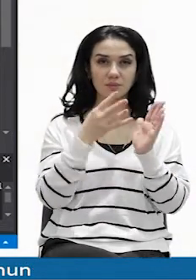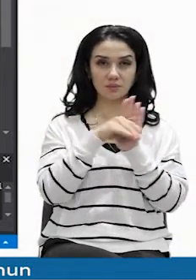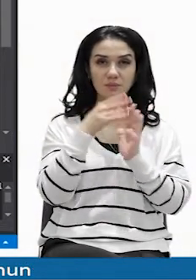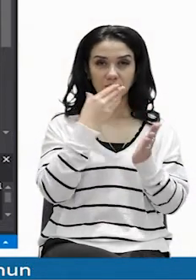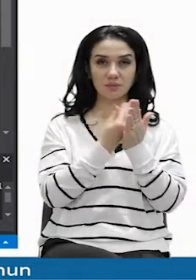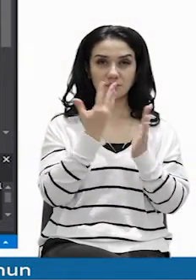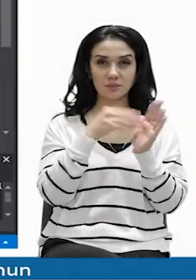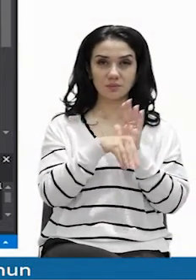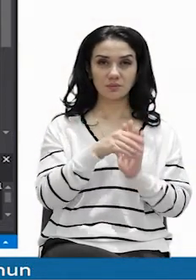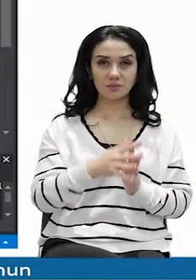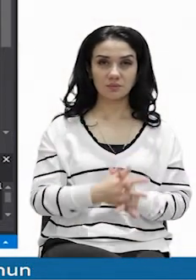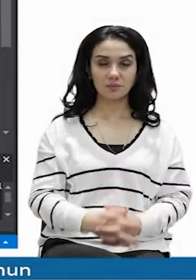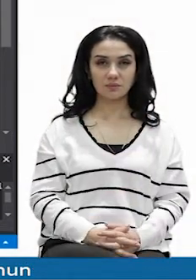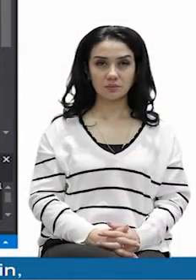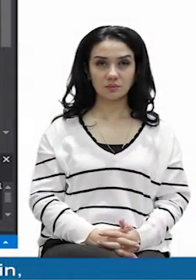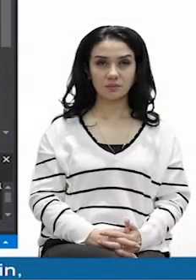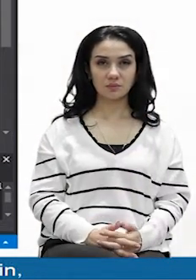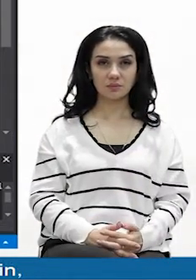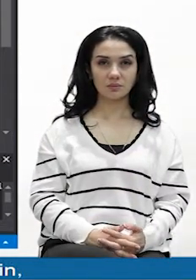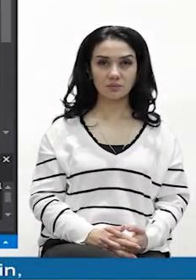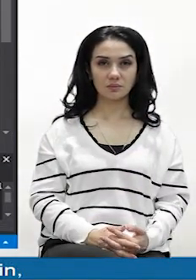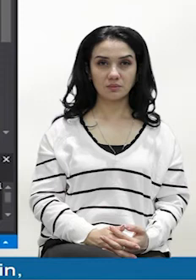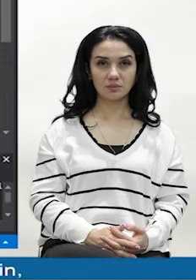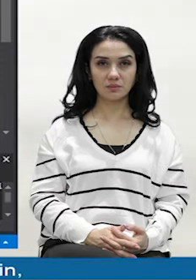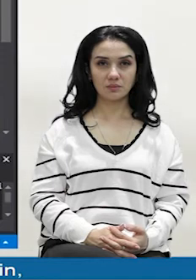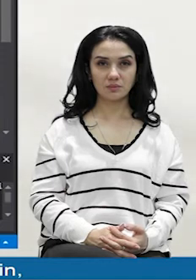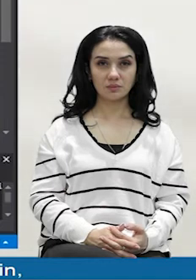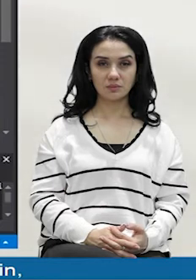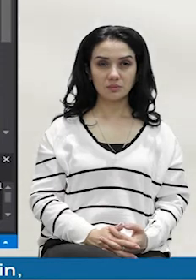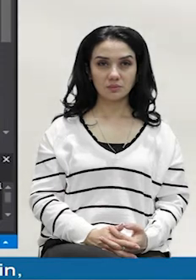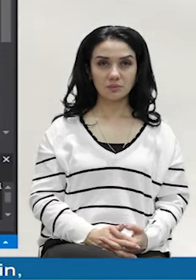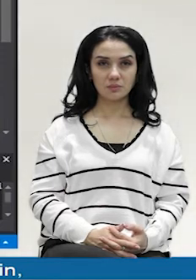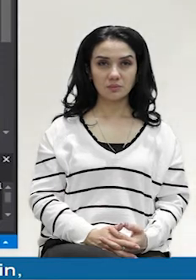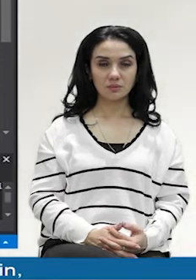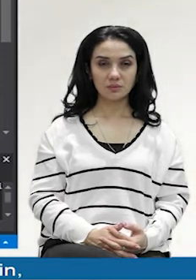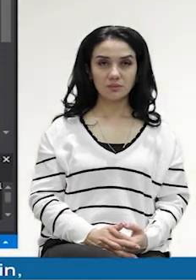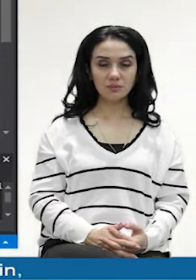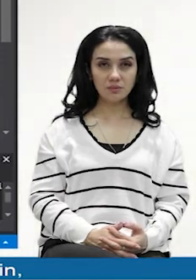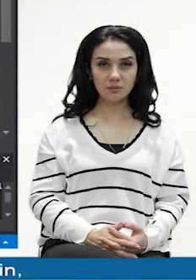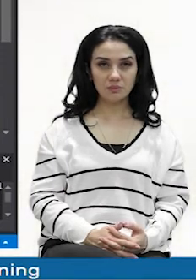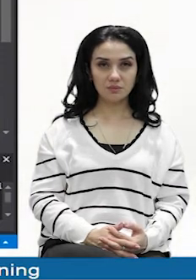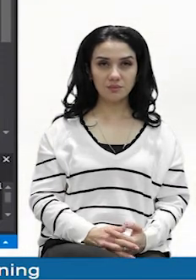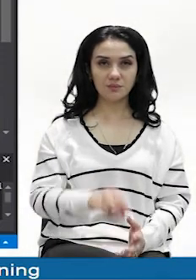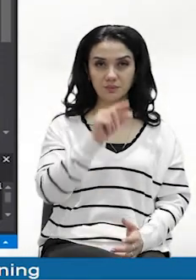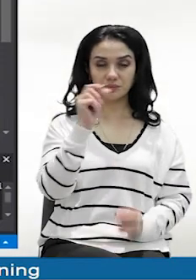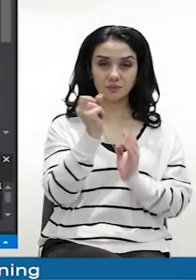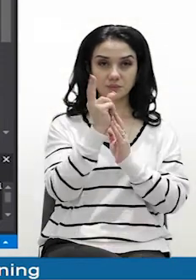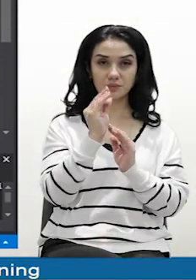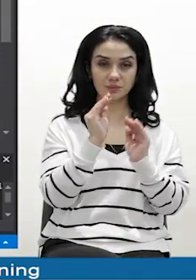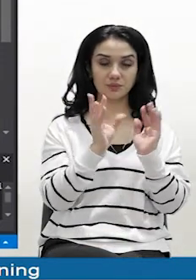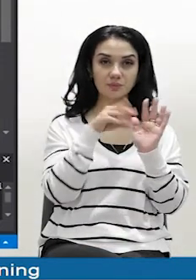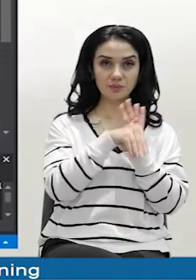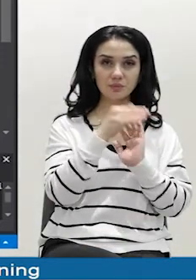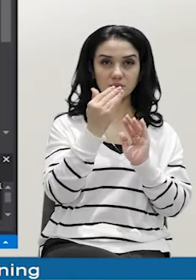O'zimizga tushunarli bo'lishi uchun comment ko'p beramiz. Xonali son. Endi kiritgan sonimizni biz tekstda chiqarib bersin. Masalan, 12 kiritsam,